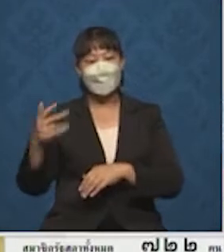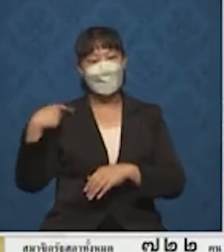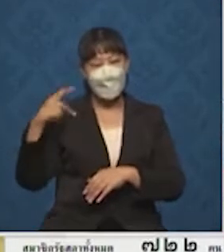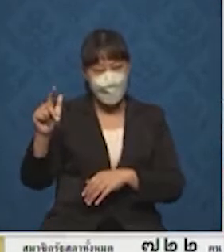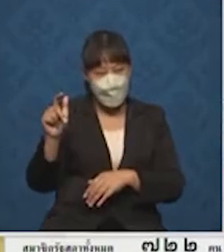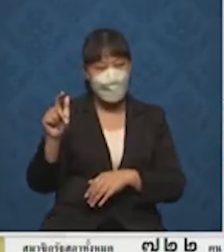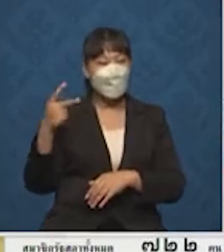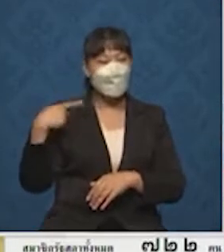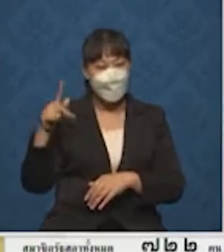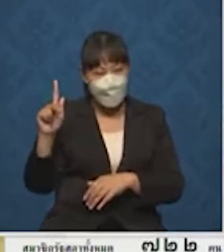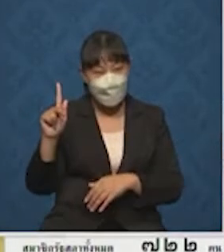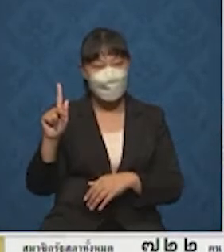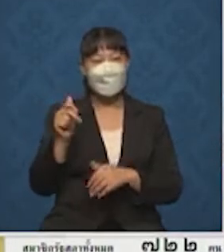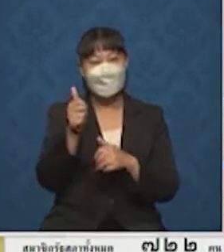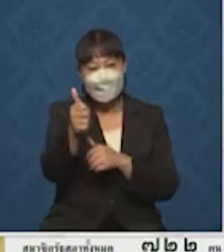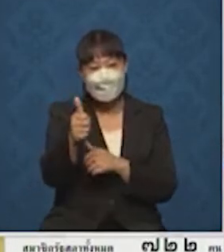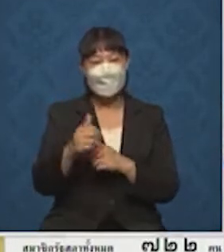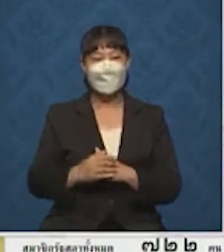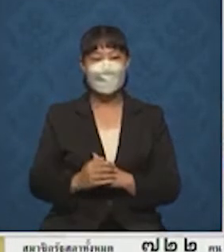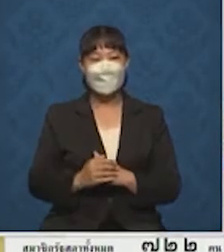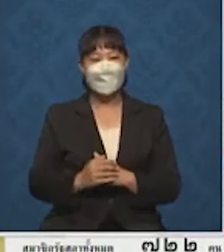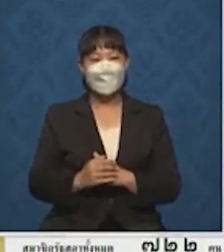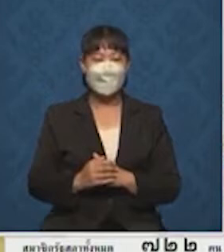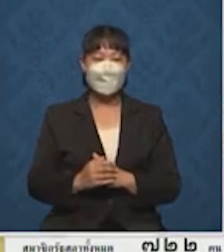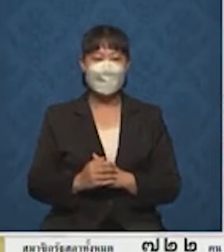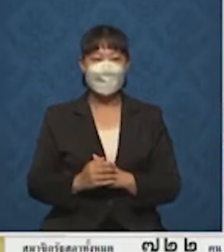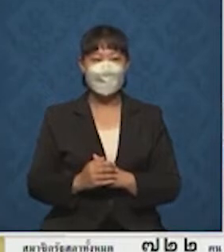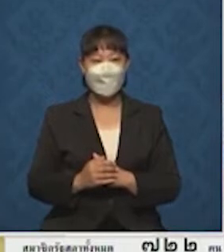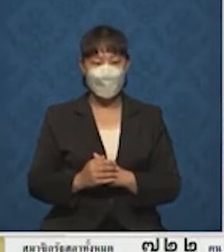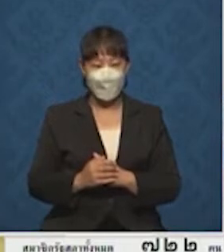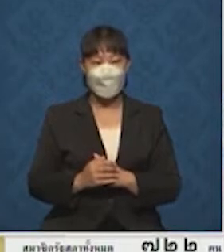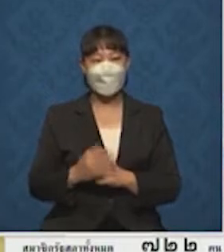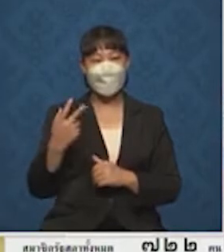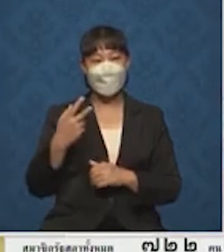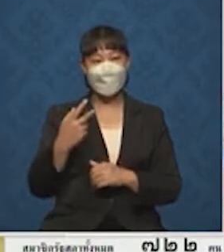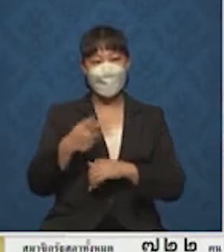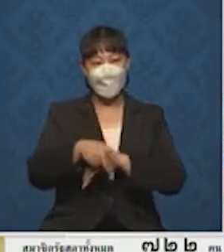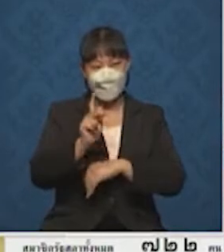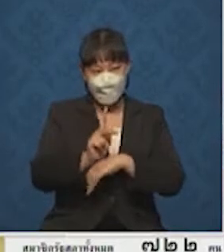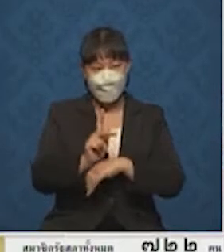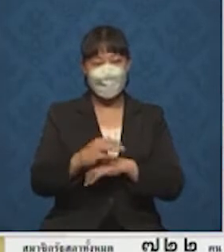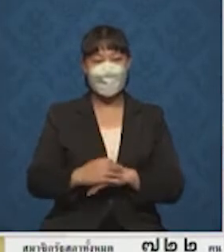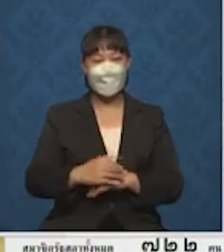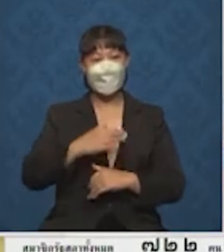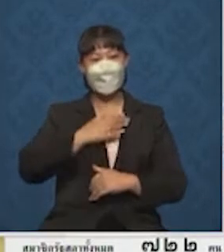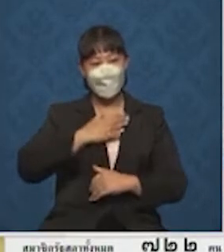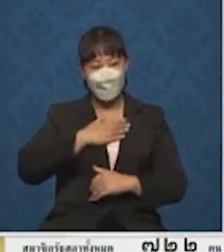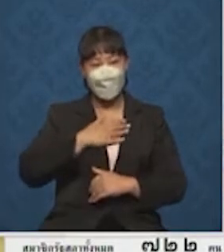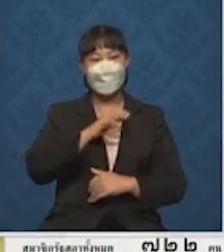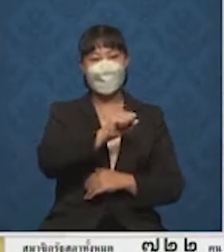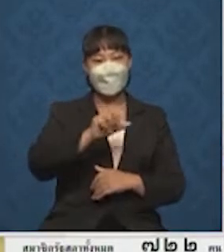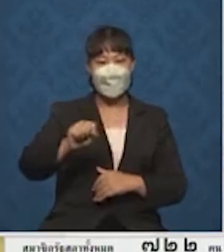ธรรมทานทกบครับสิงที่ธรรทานและผมและเพื่อนสมาชิกอยู่ในที่นี้